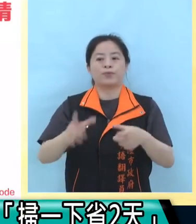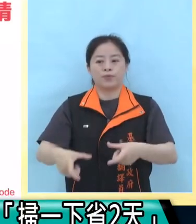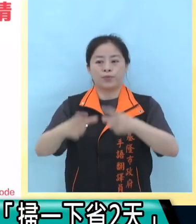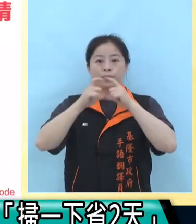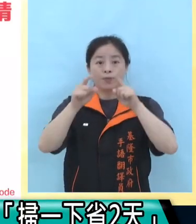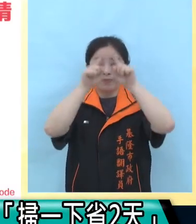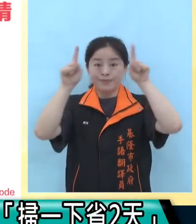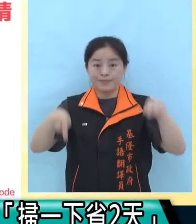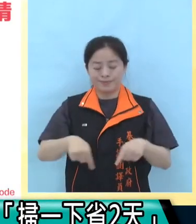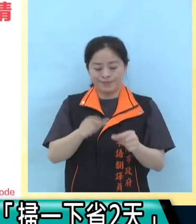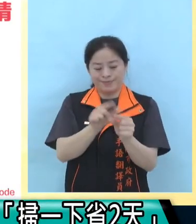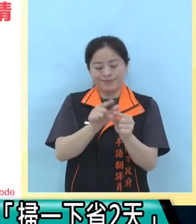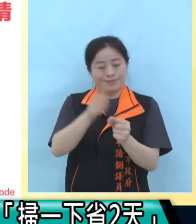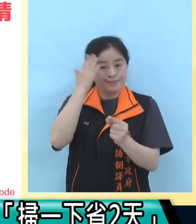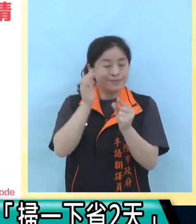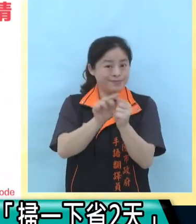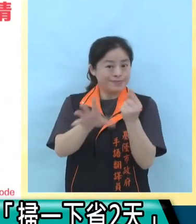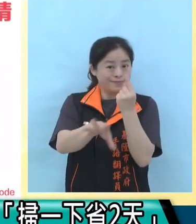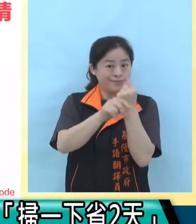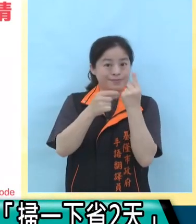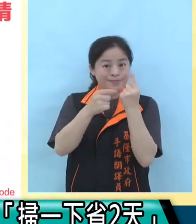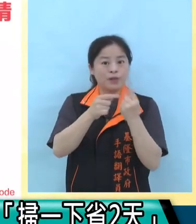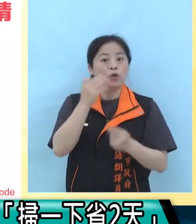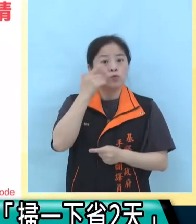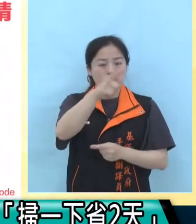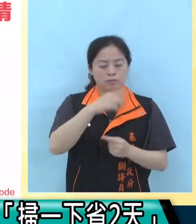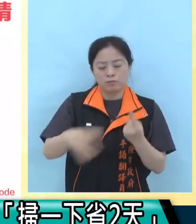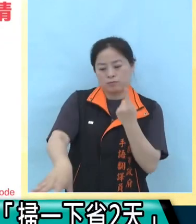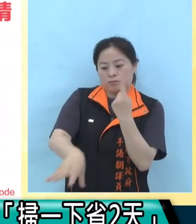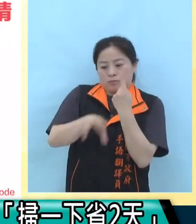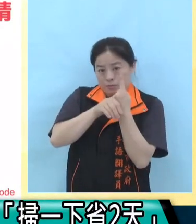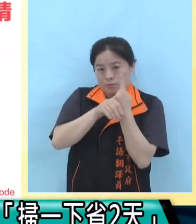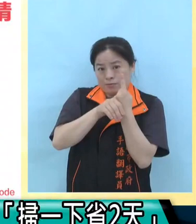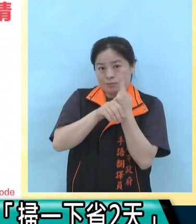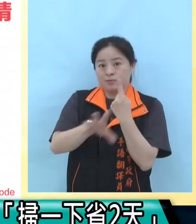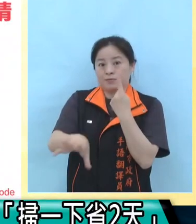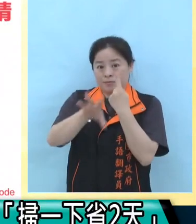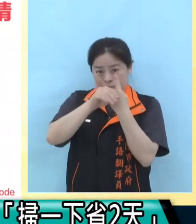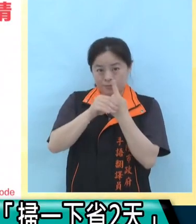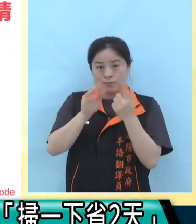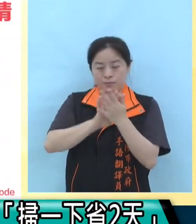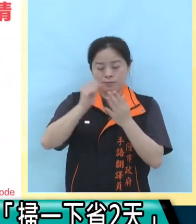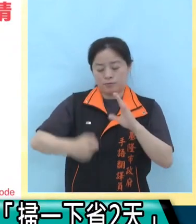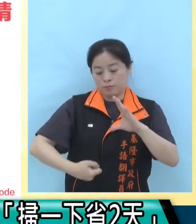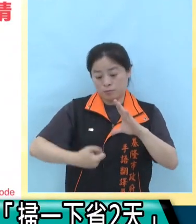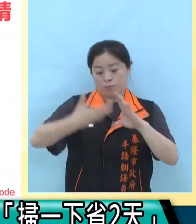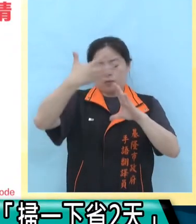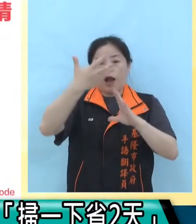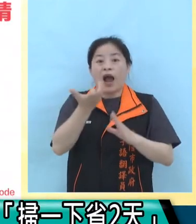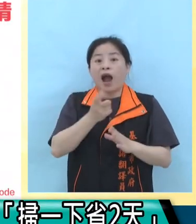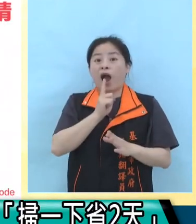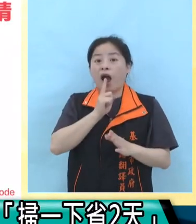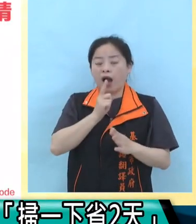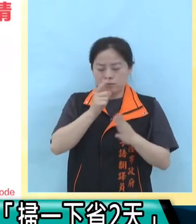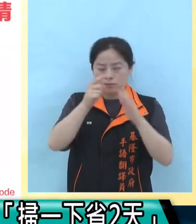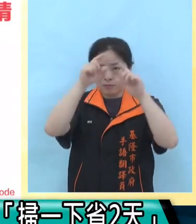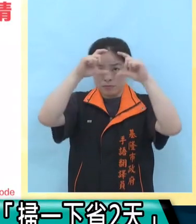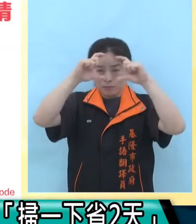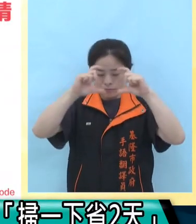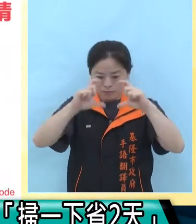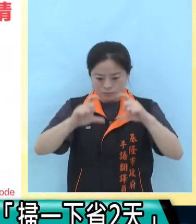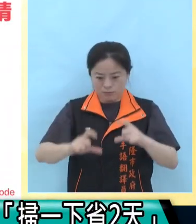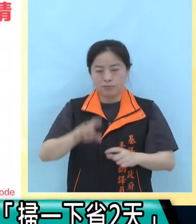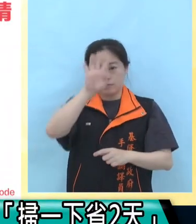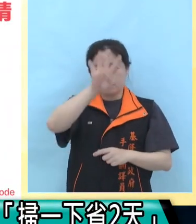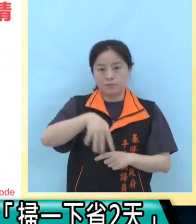张QR code 里面呢，只要你扫进去，扫进去之后会跳出来刚刚讲的这些相关的一个